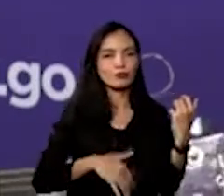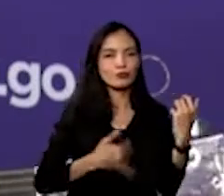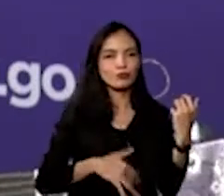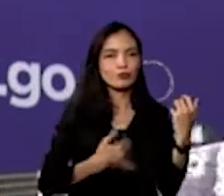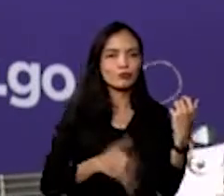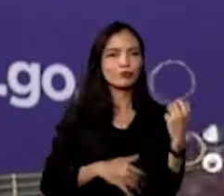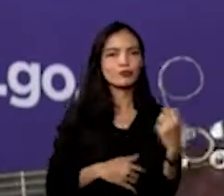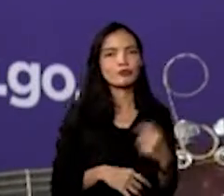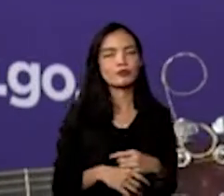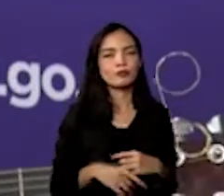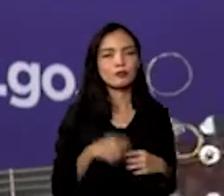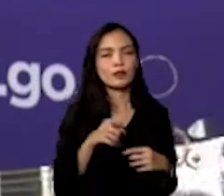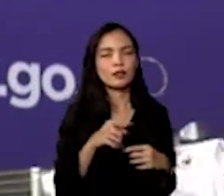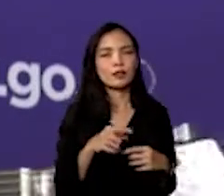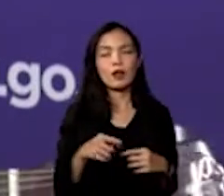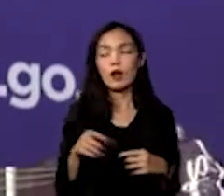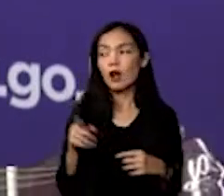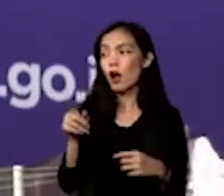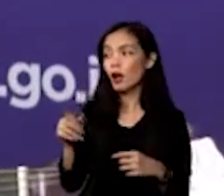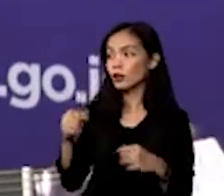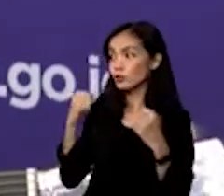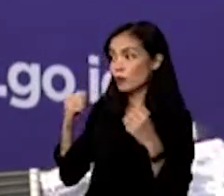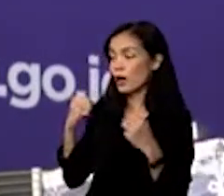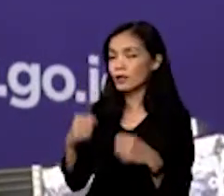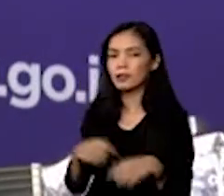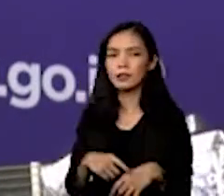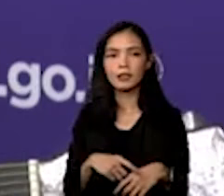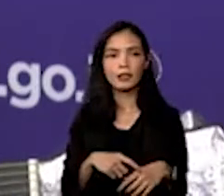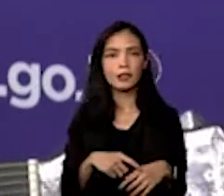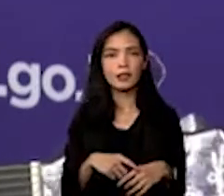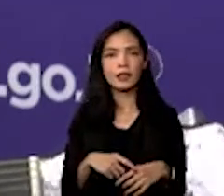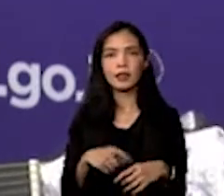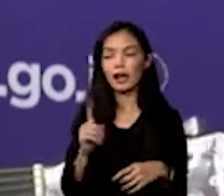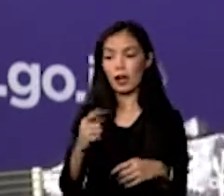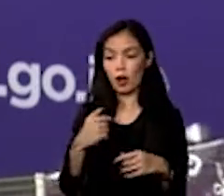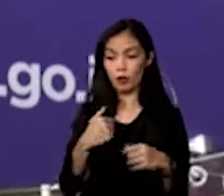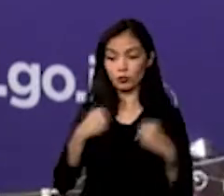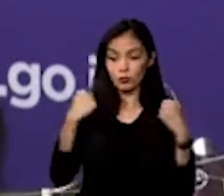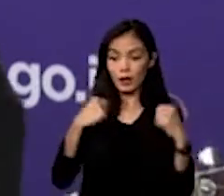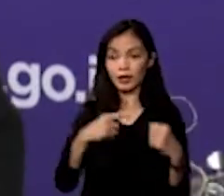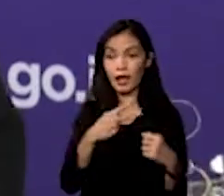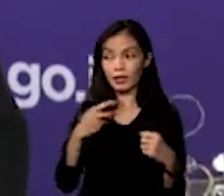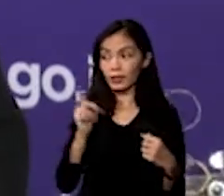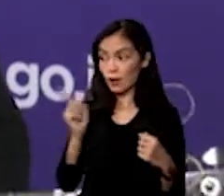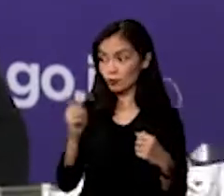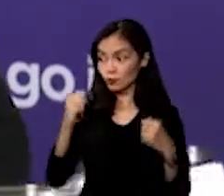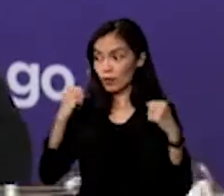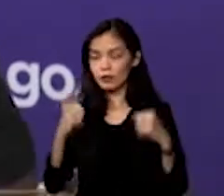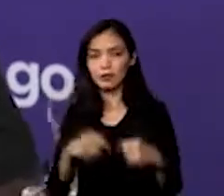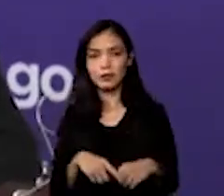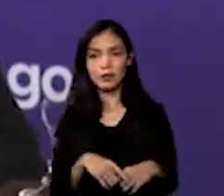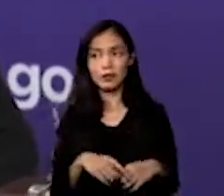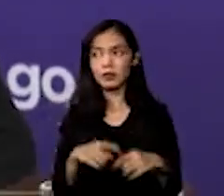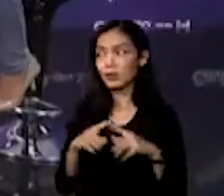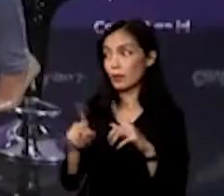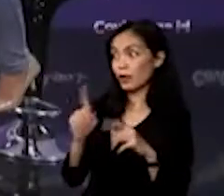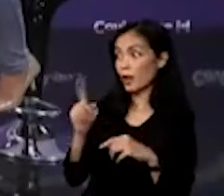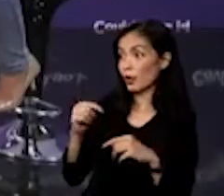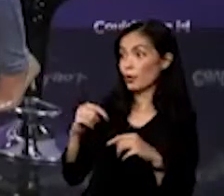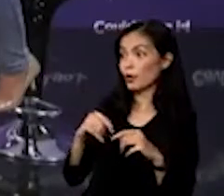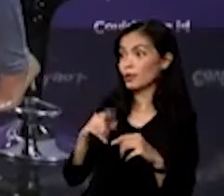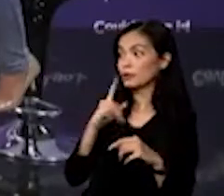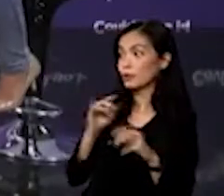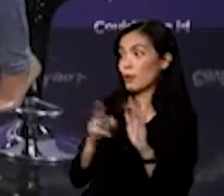oke jadi kalau kalau aku semangat kau semangat juga ya berarti kalau misalnya enggak semangat kamu enggak semangat gitu Oke